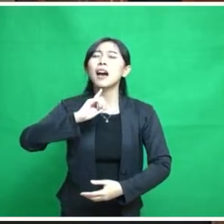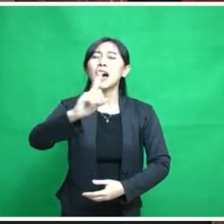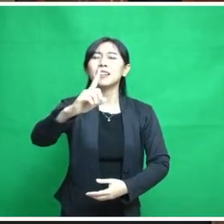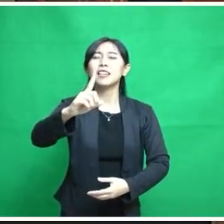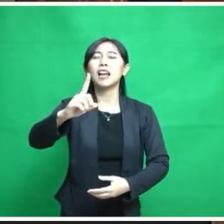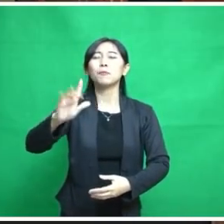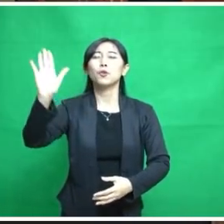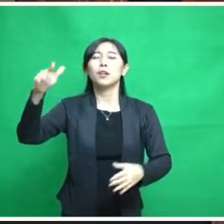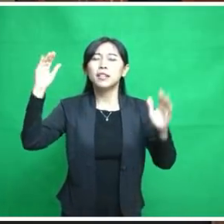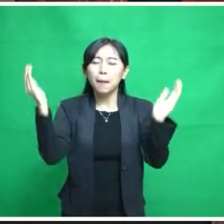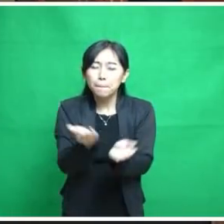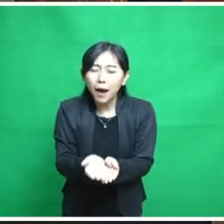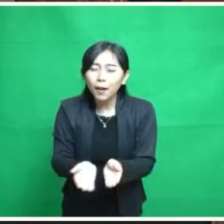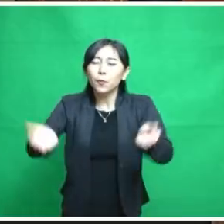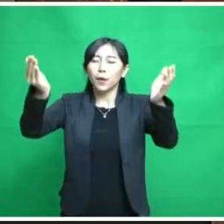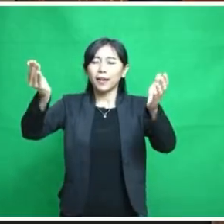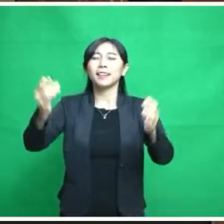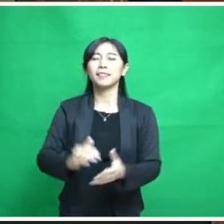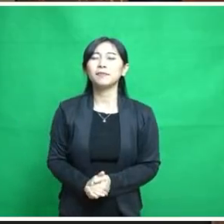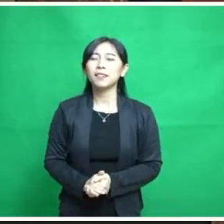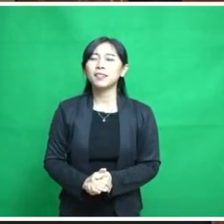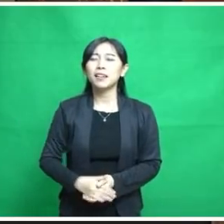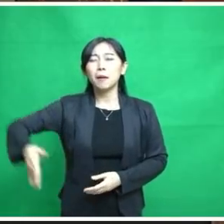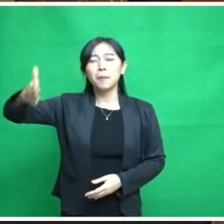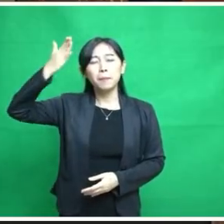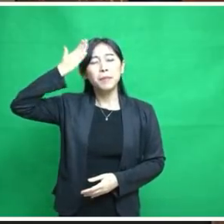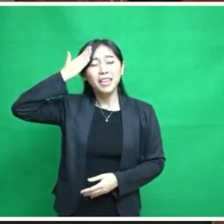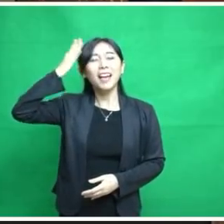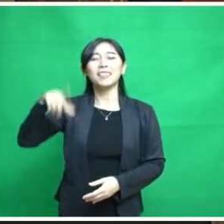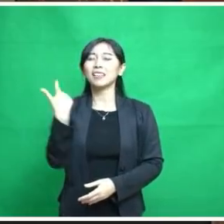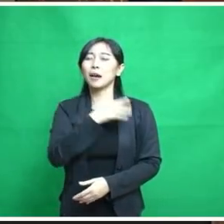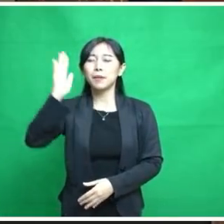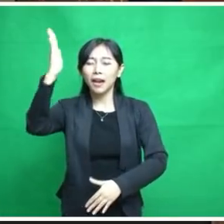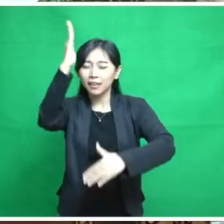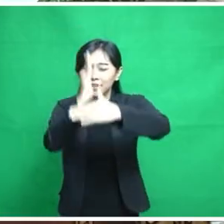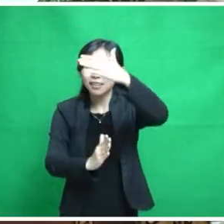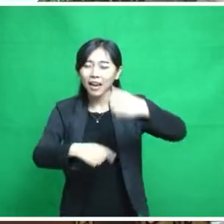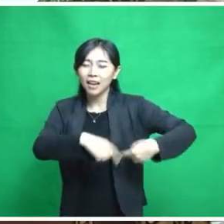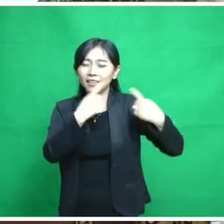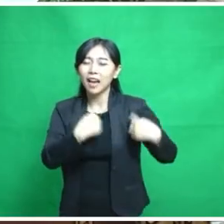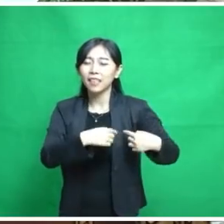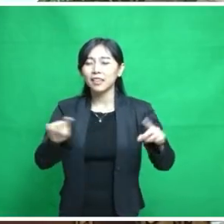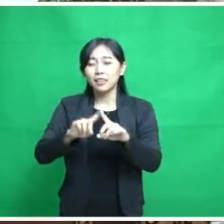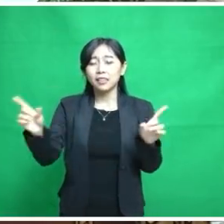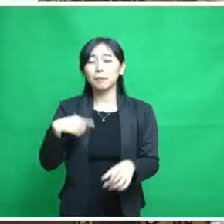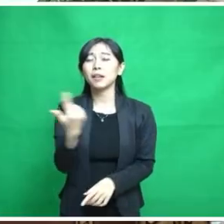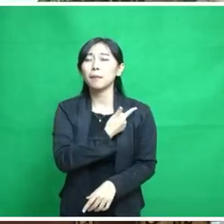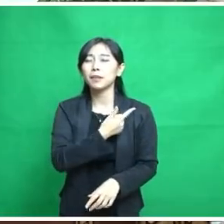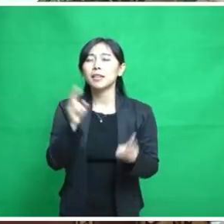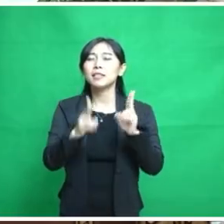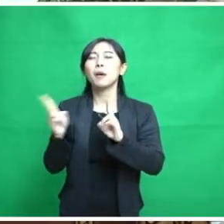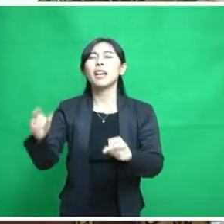dalam palungan yang bersahaja menyadarkan kami akan kerendahan hati Sang Khalik. Tapi kami sebagai